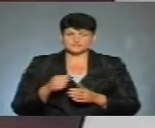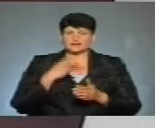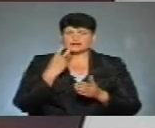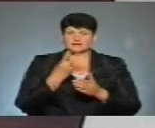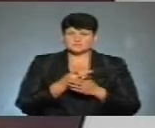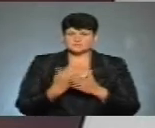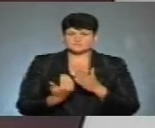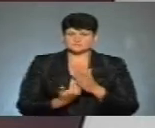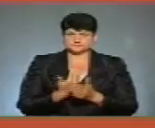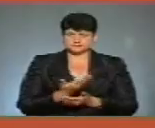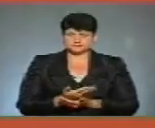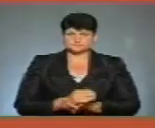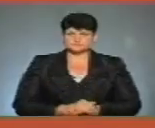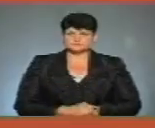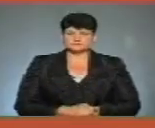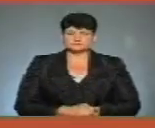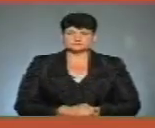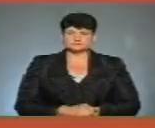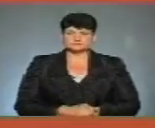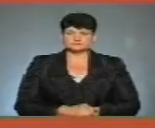Дивіться у випуску.